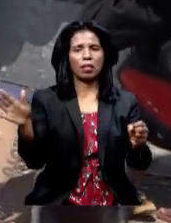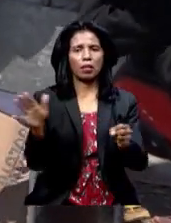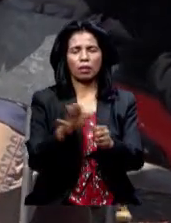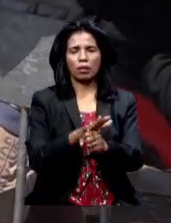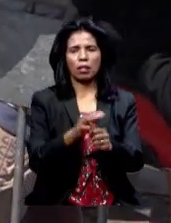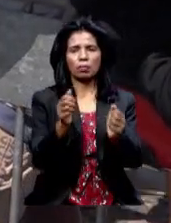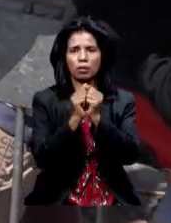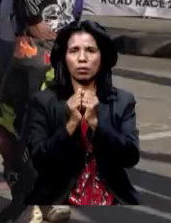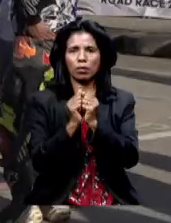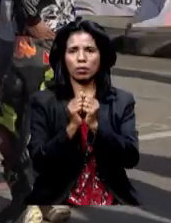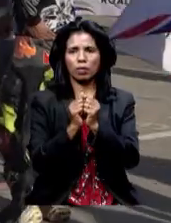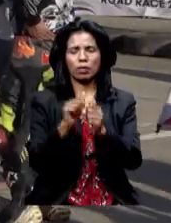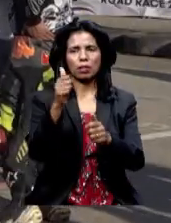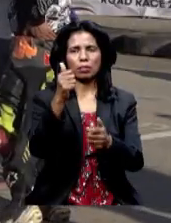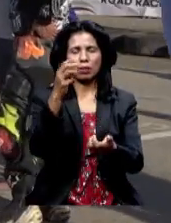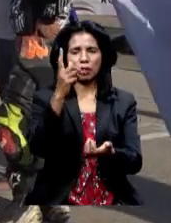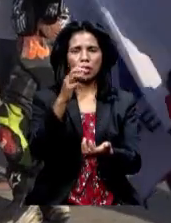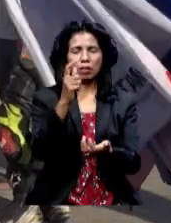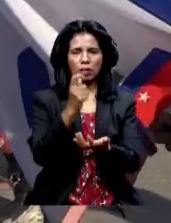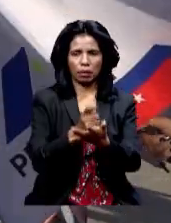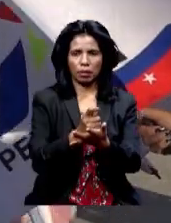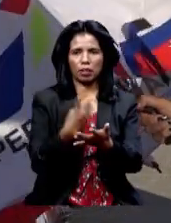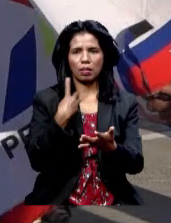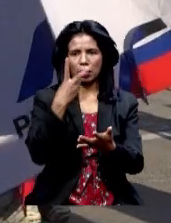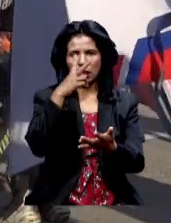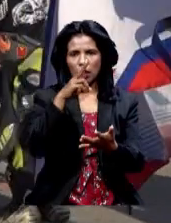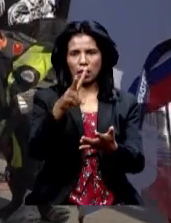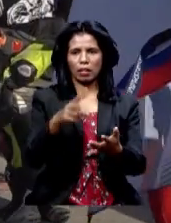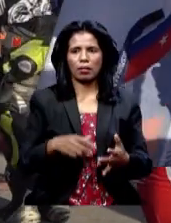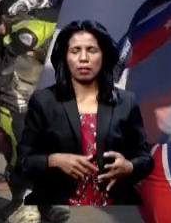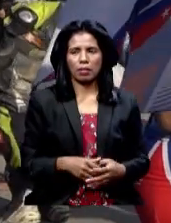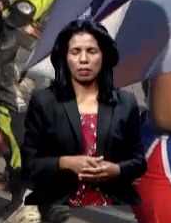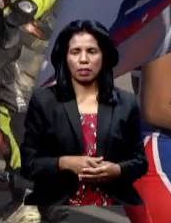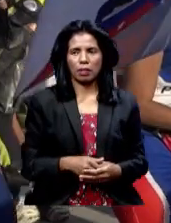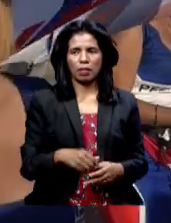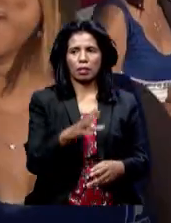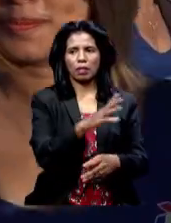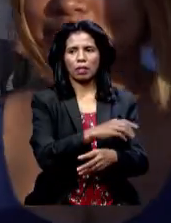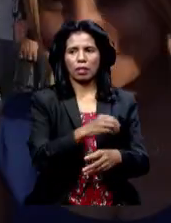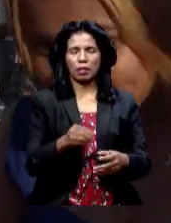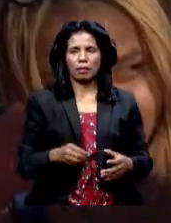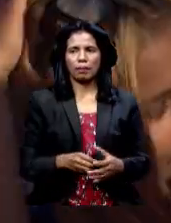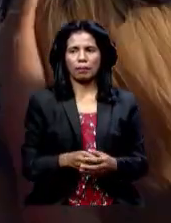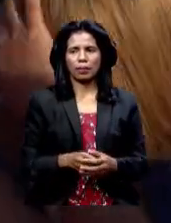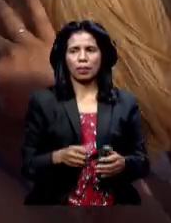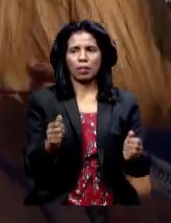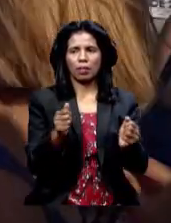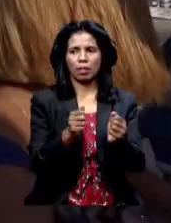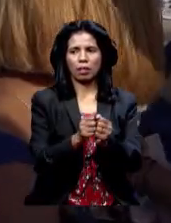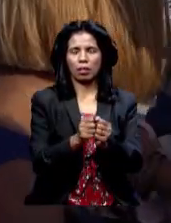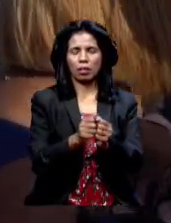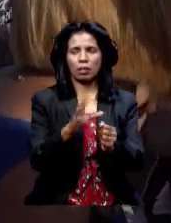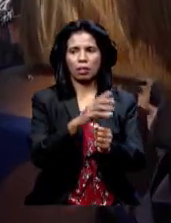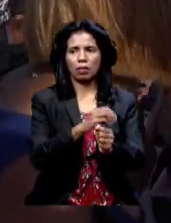mencapai 10 ribuan mungkin ya. Jadi kami melihat bahwa dengan suasana yang meriah seperti